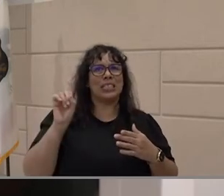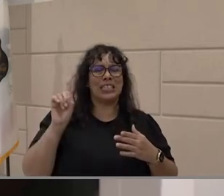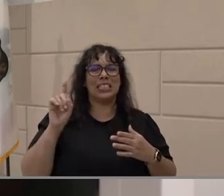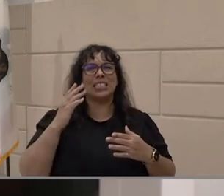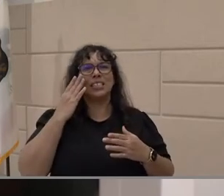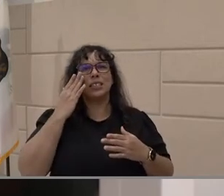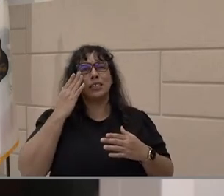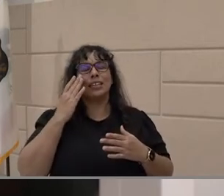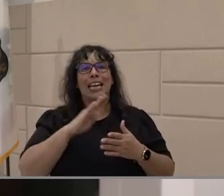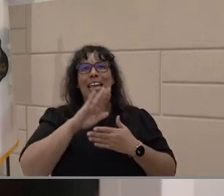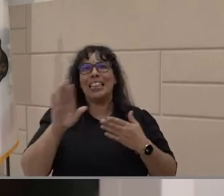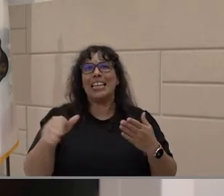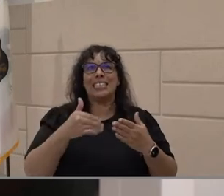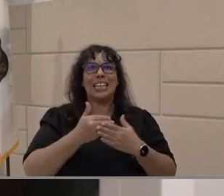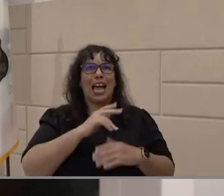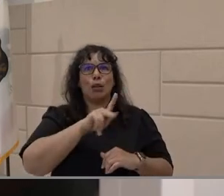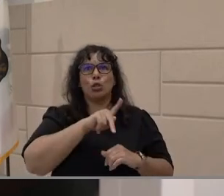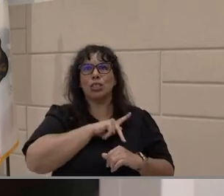ពី